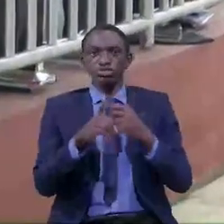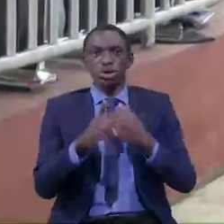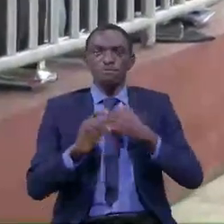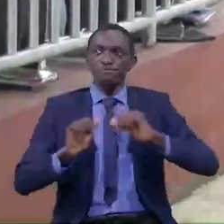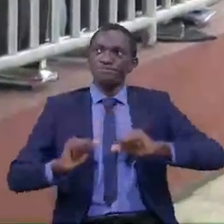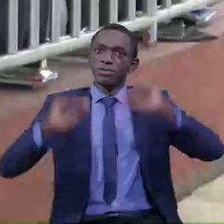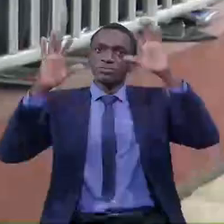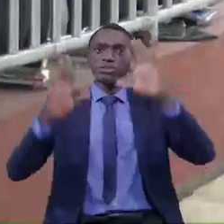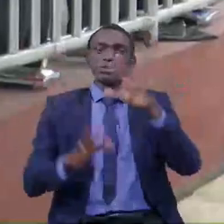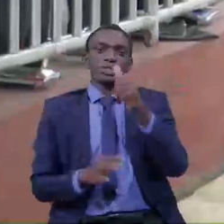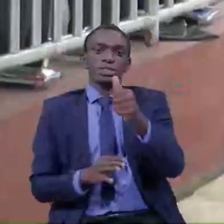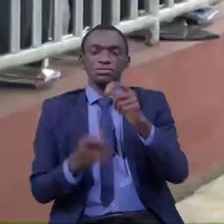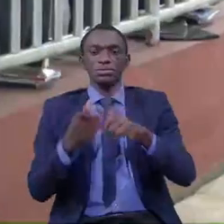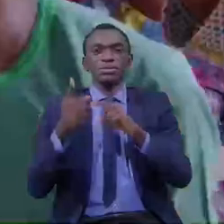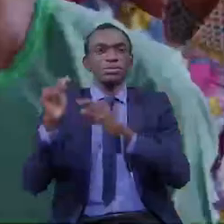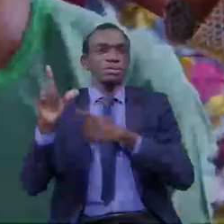déjà donné au Seigneur.